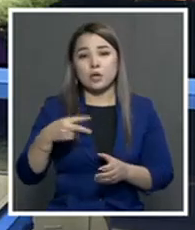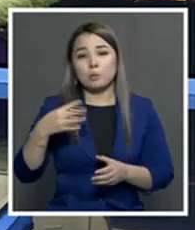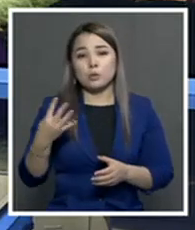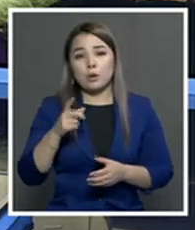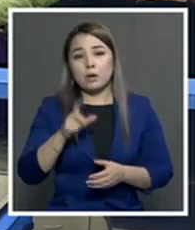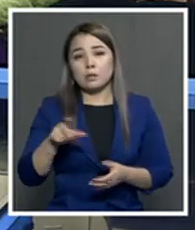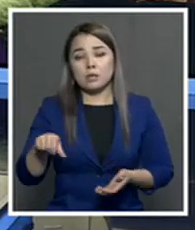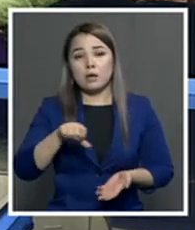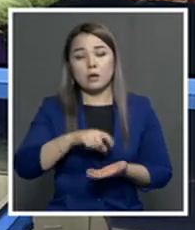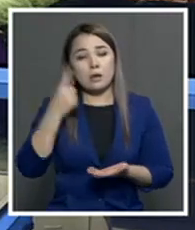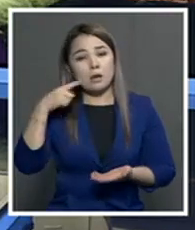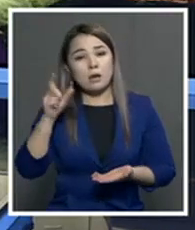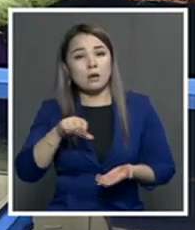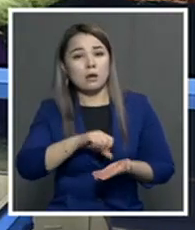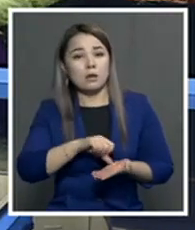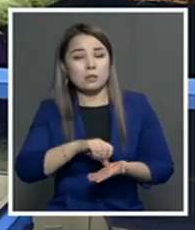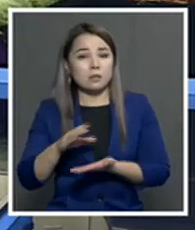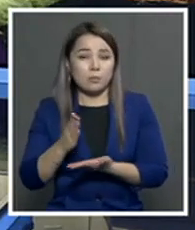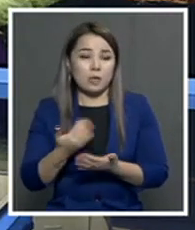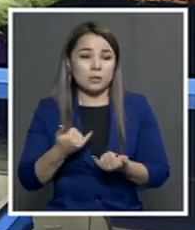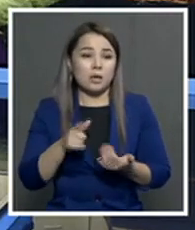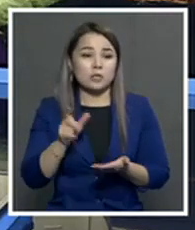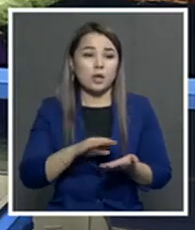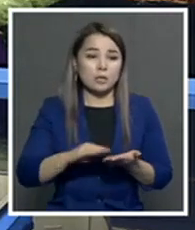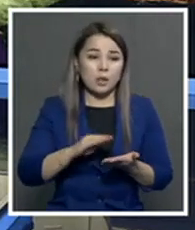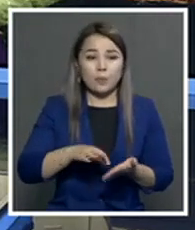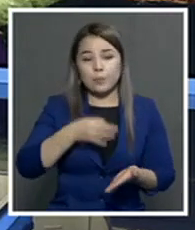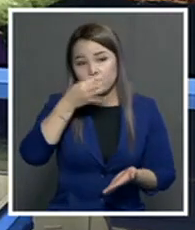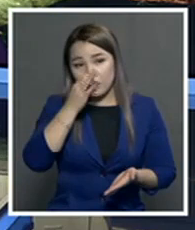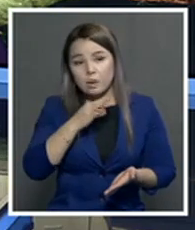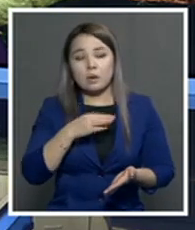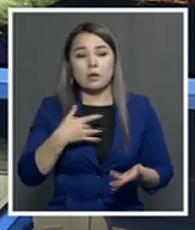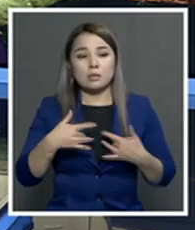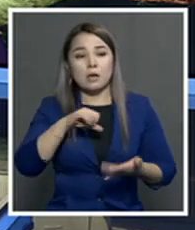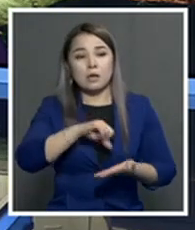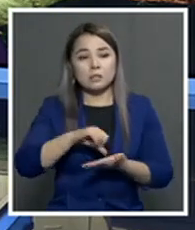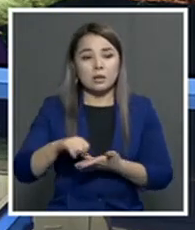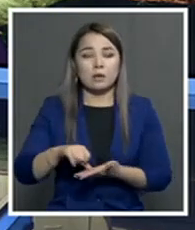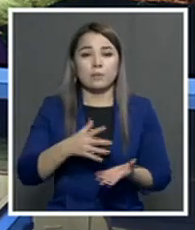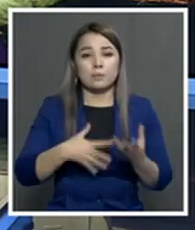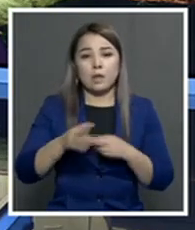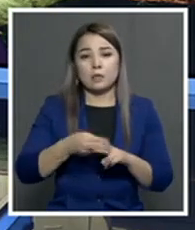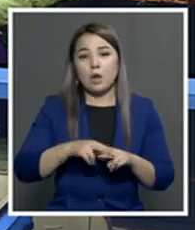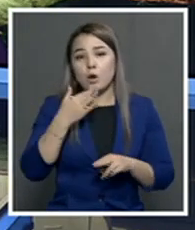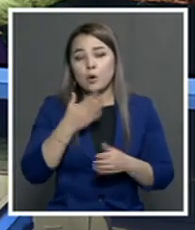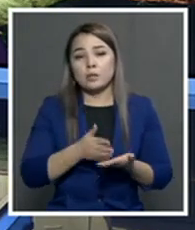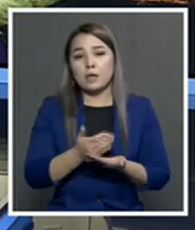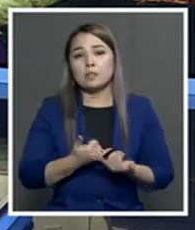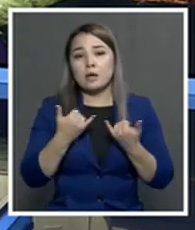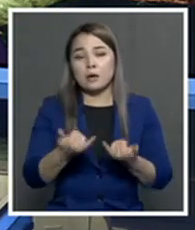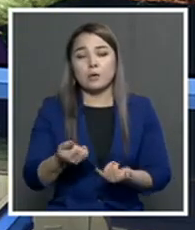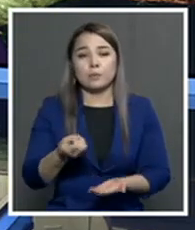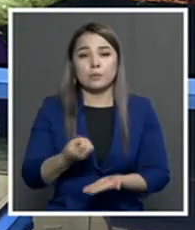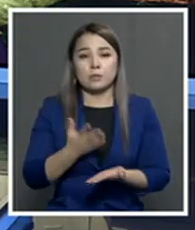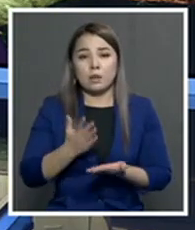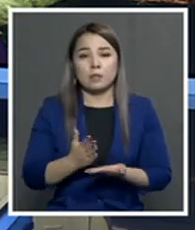қатысты. Олардың өнеріне қарымды қаламгерлер, сөз шеберлері мен сахна майталмандары қазылық етті. Ұлттық сайыстың бас жүлдесін